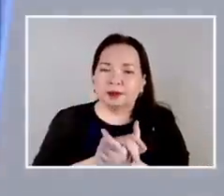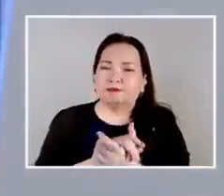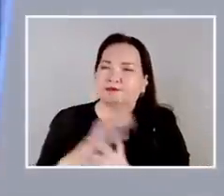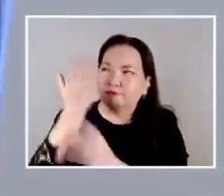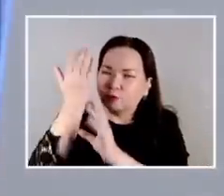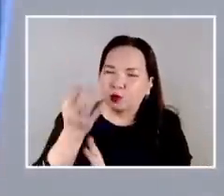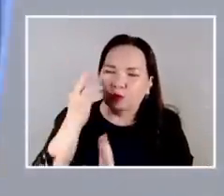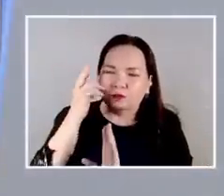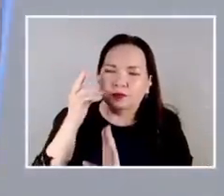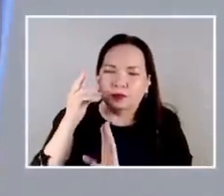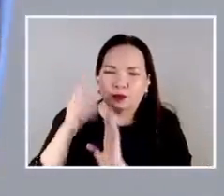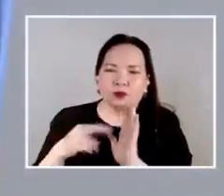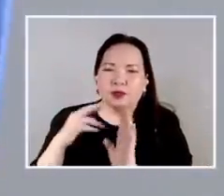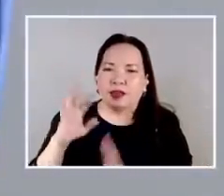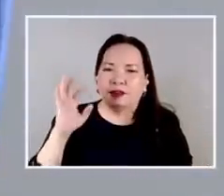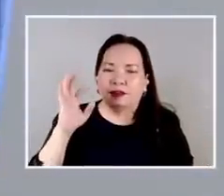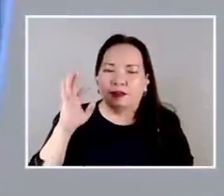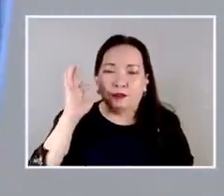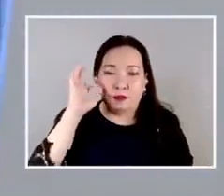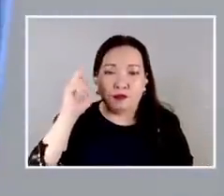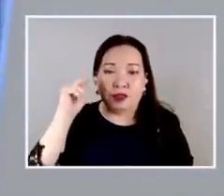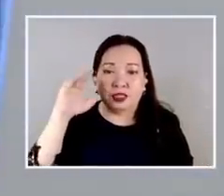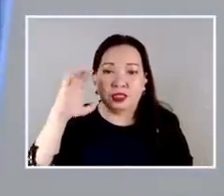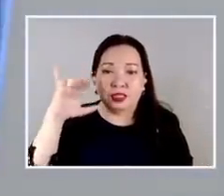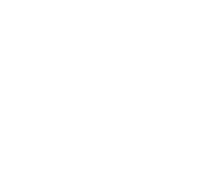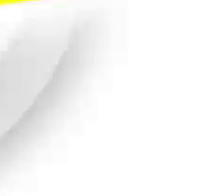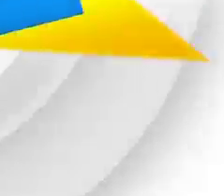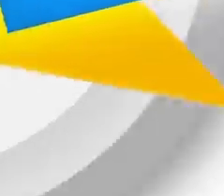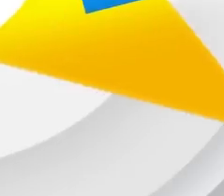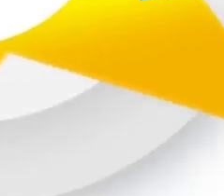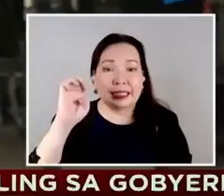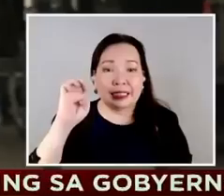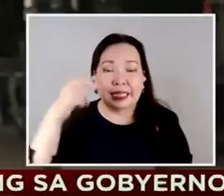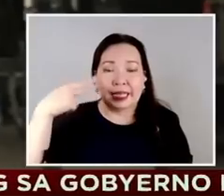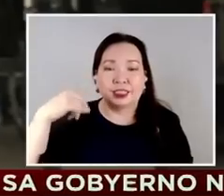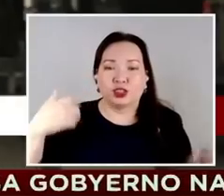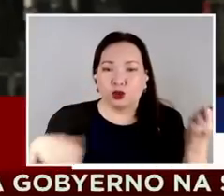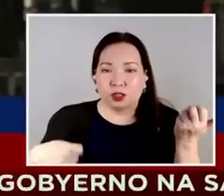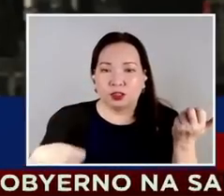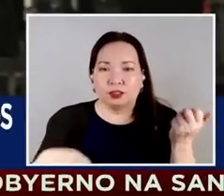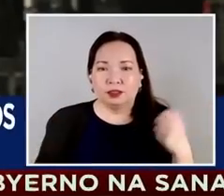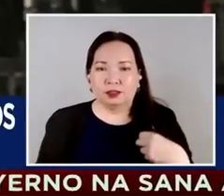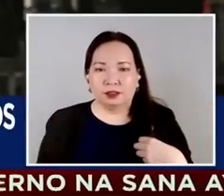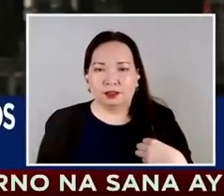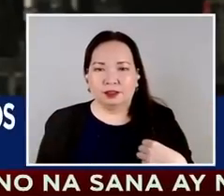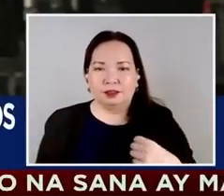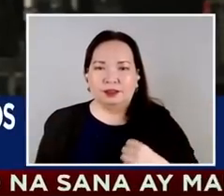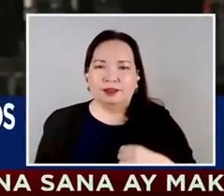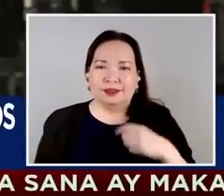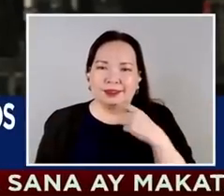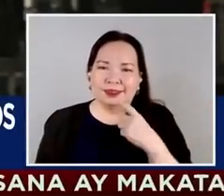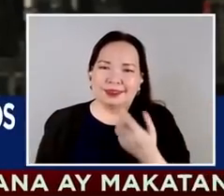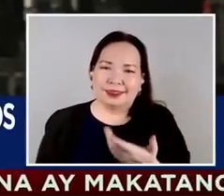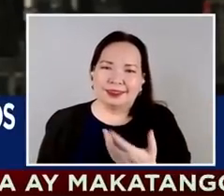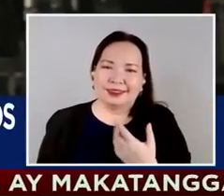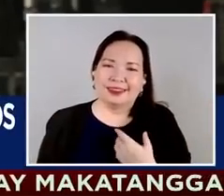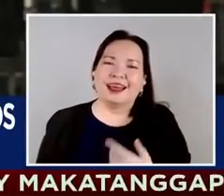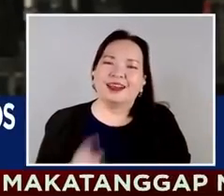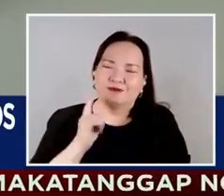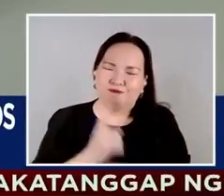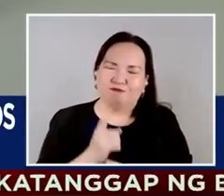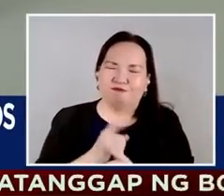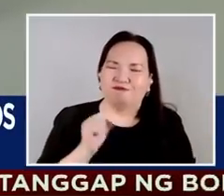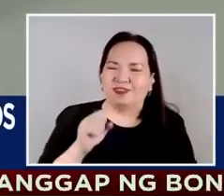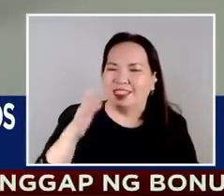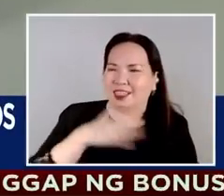Reunion Concert. Nagpapatrol, Mario Dumawal. This is the 5th Eraserhead. Yeah. Masayang